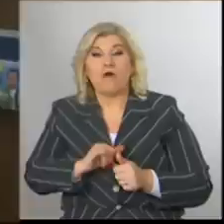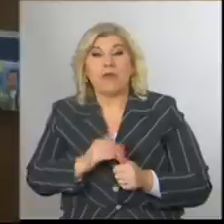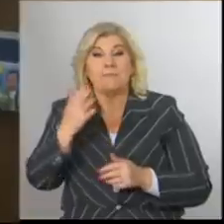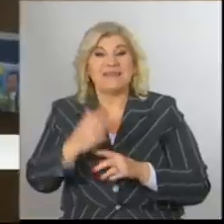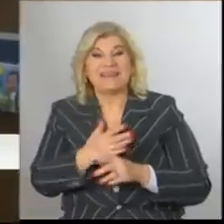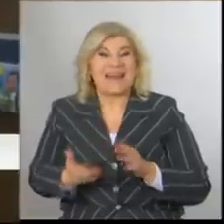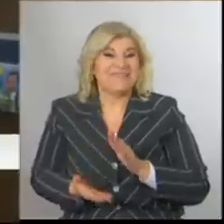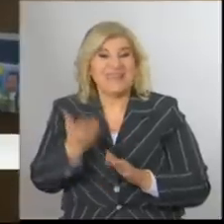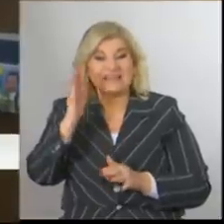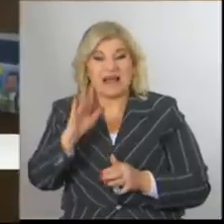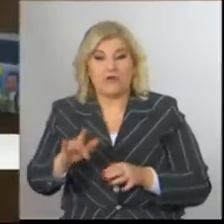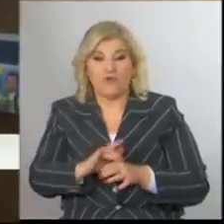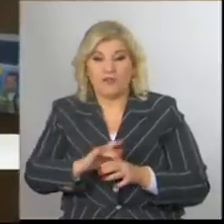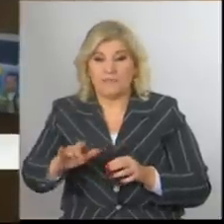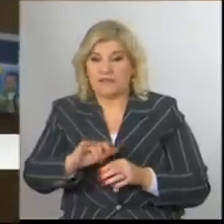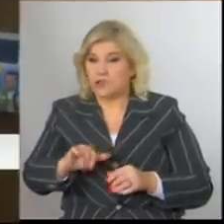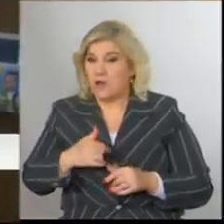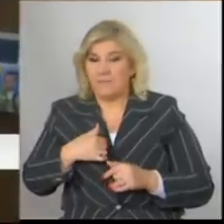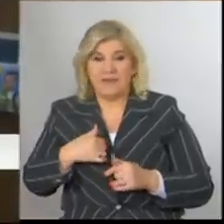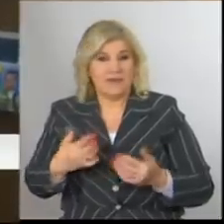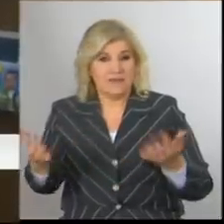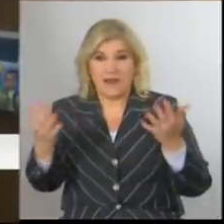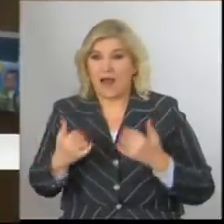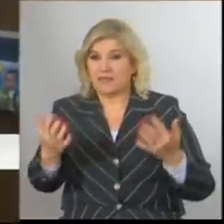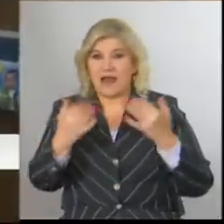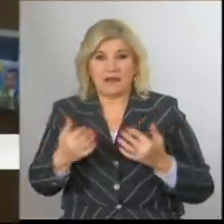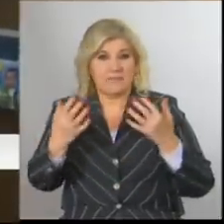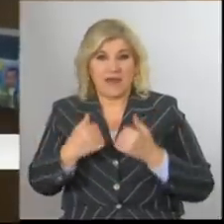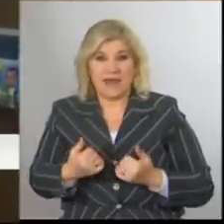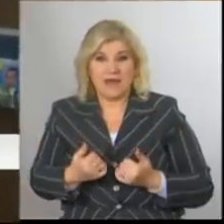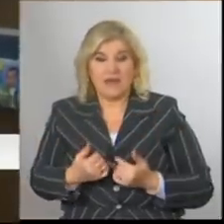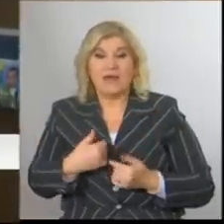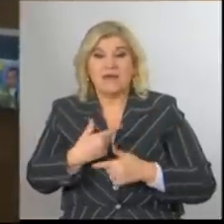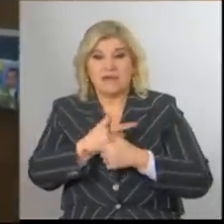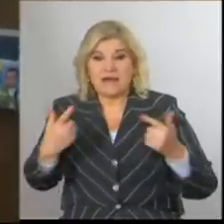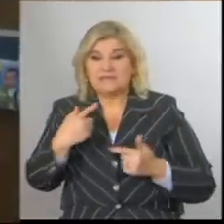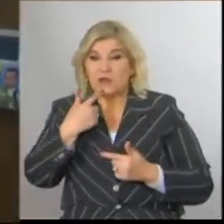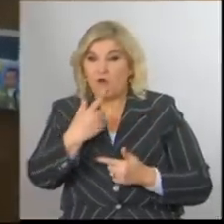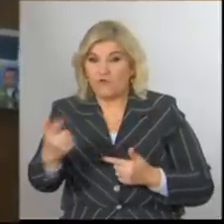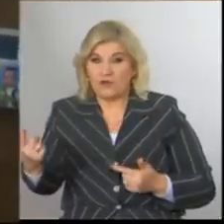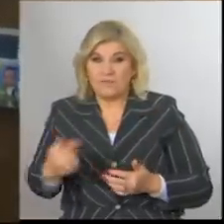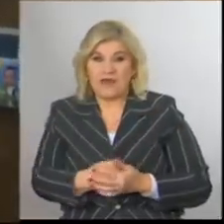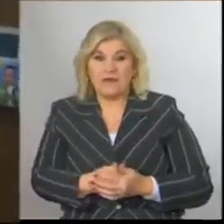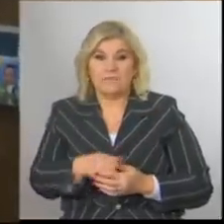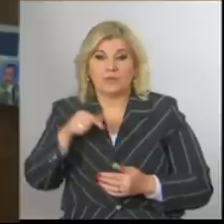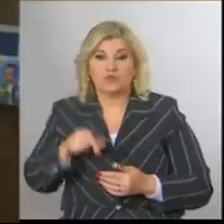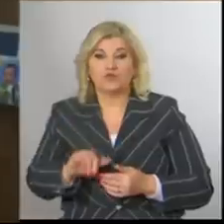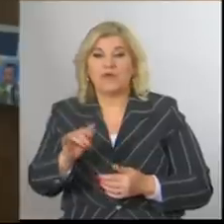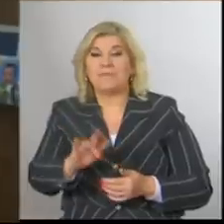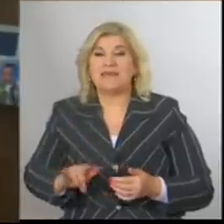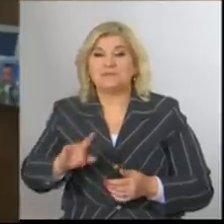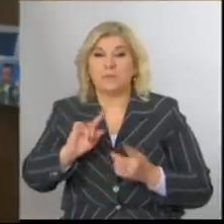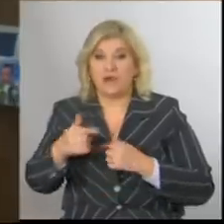miest my žiakov neláme na nejaké medové múzy ky my im jasne hovoríme eh tu je miesto pre